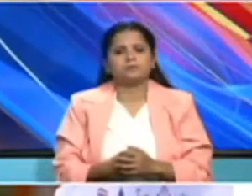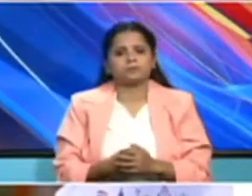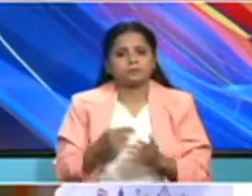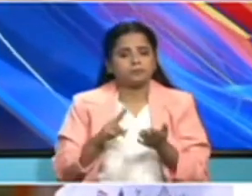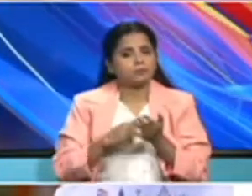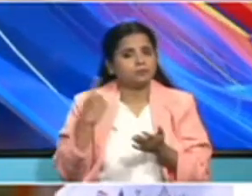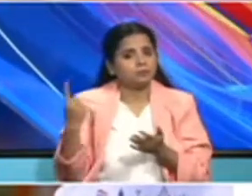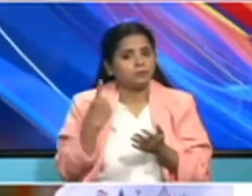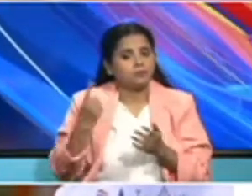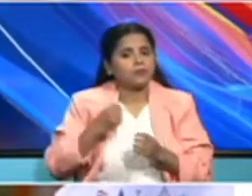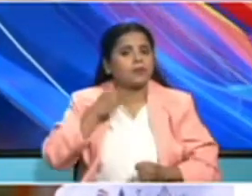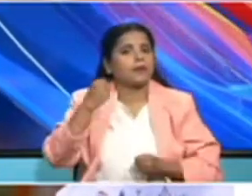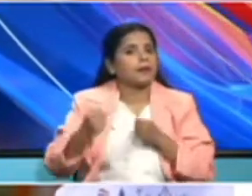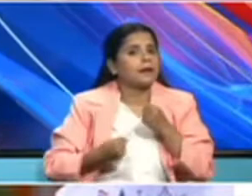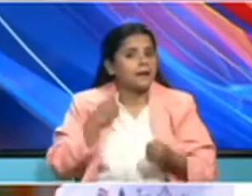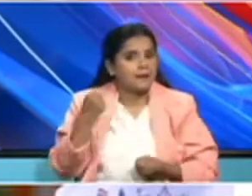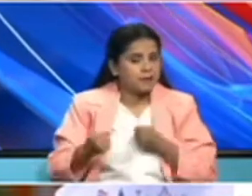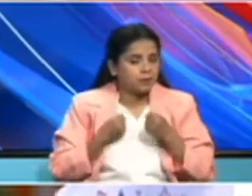नेशनल गेम्स का